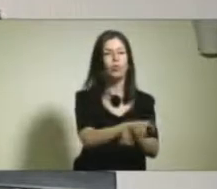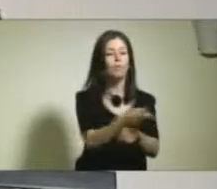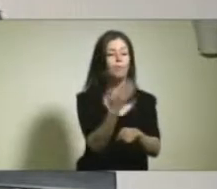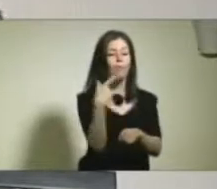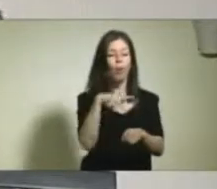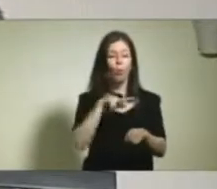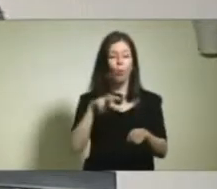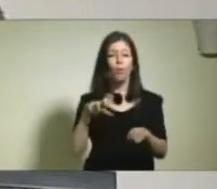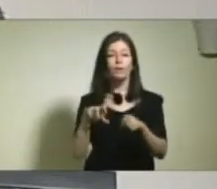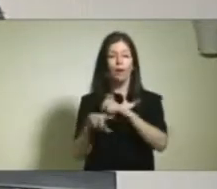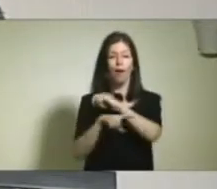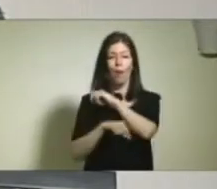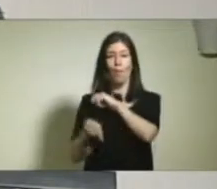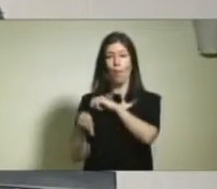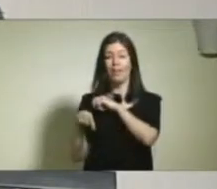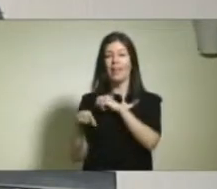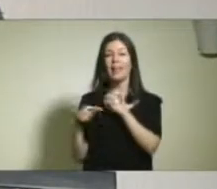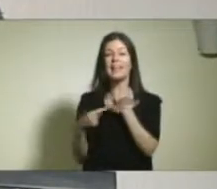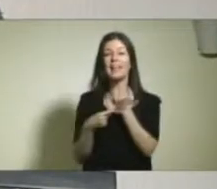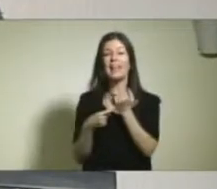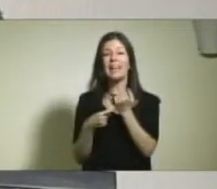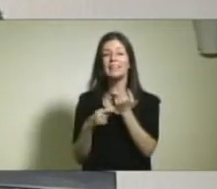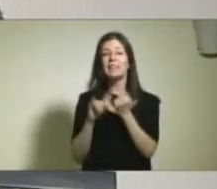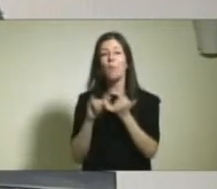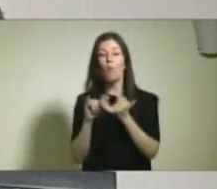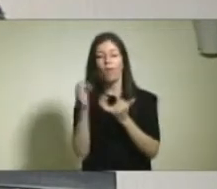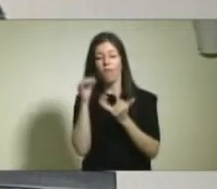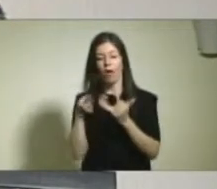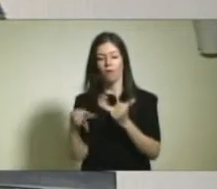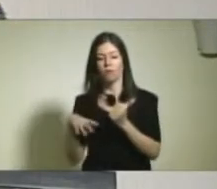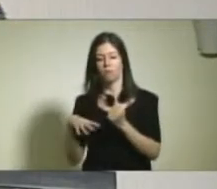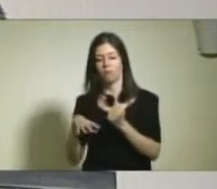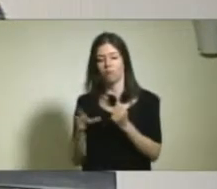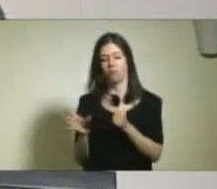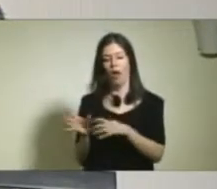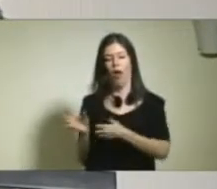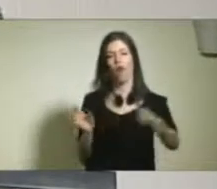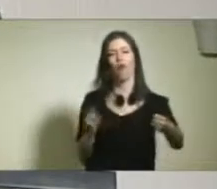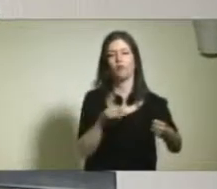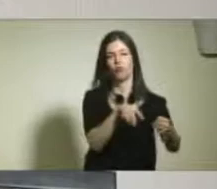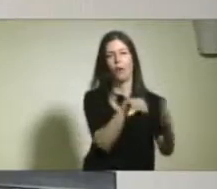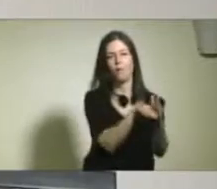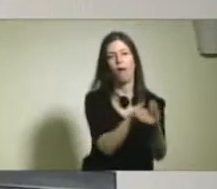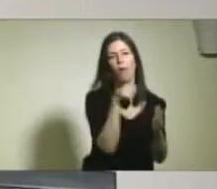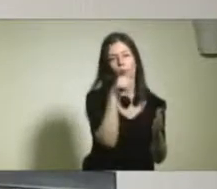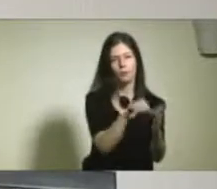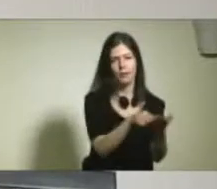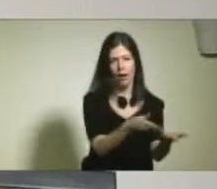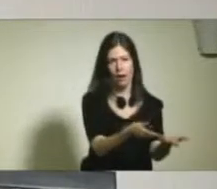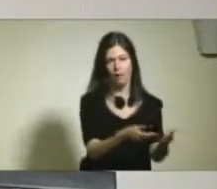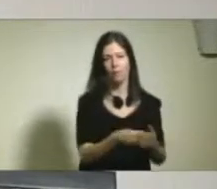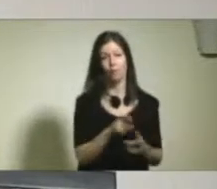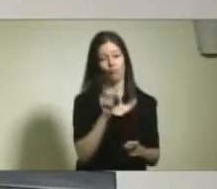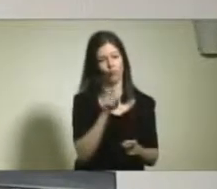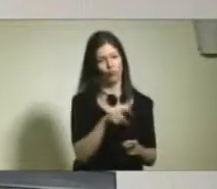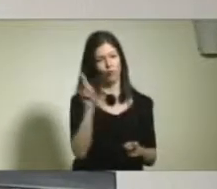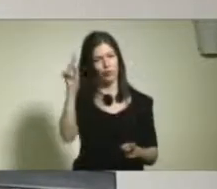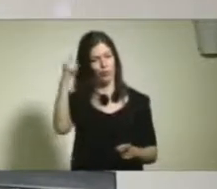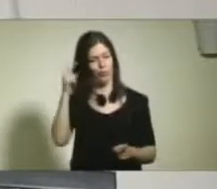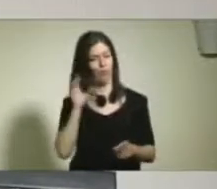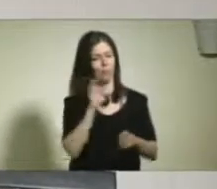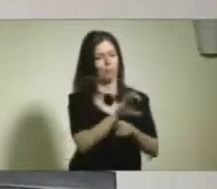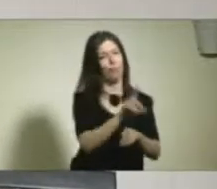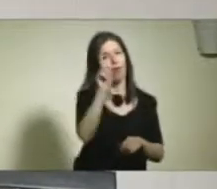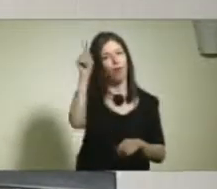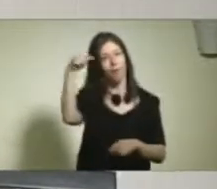salariés du Crédit Immobilier de France à la Banque Postale. Donc ça, c'est des contraintes qu'on a